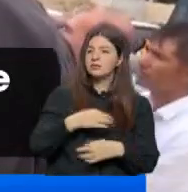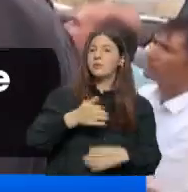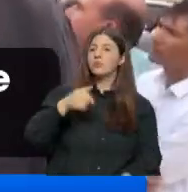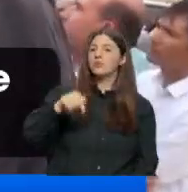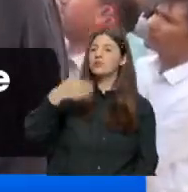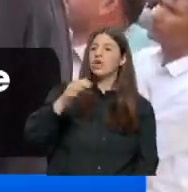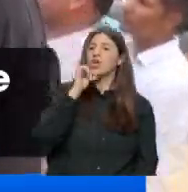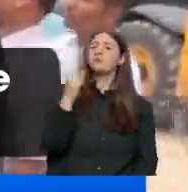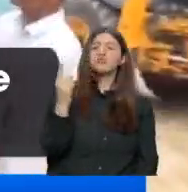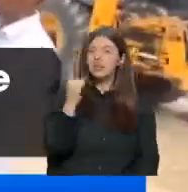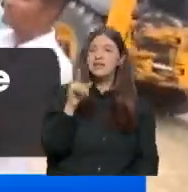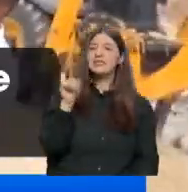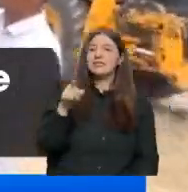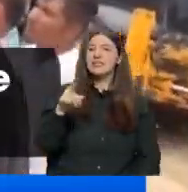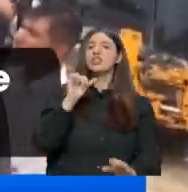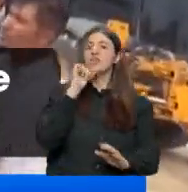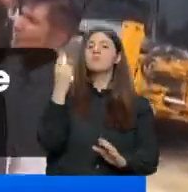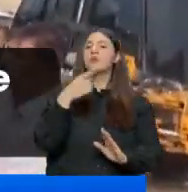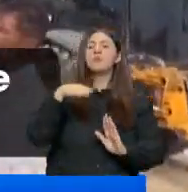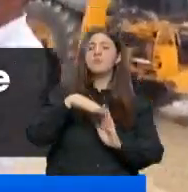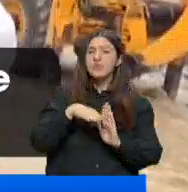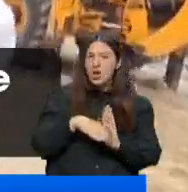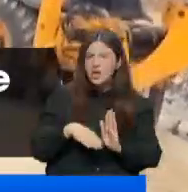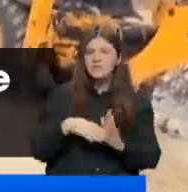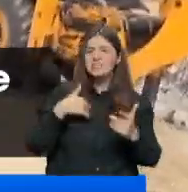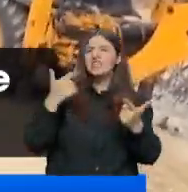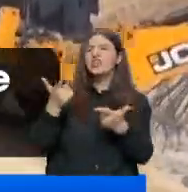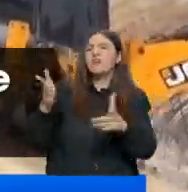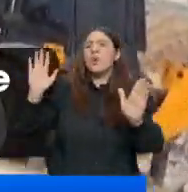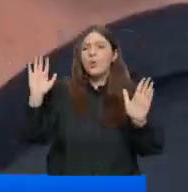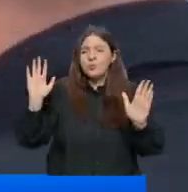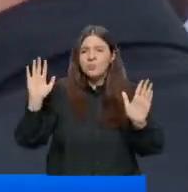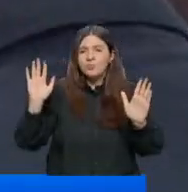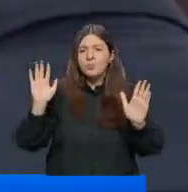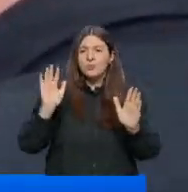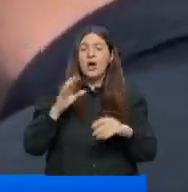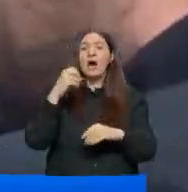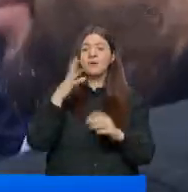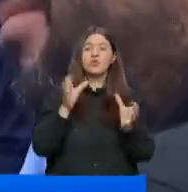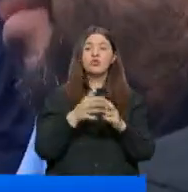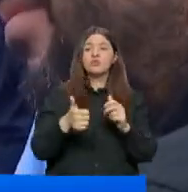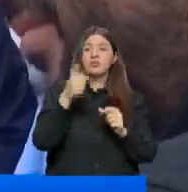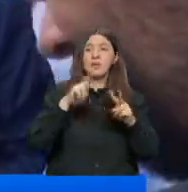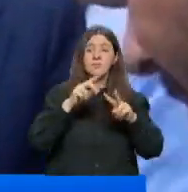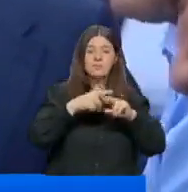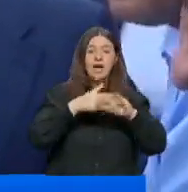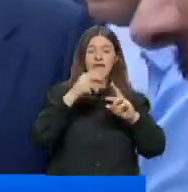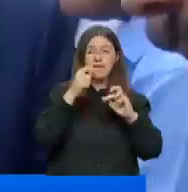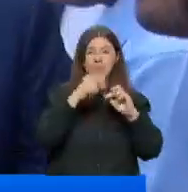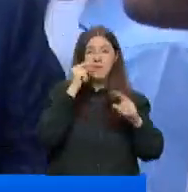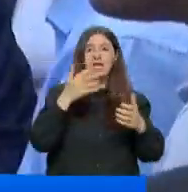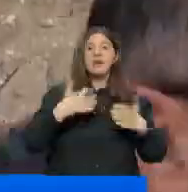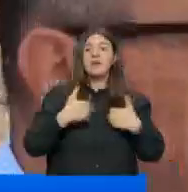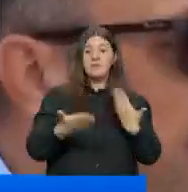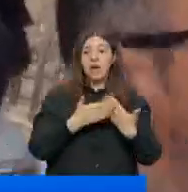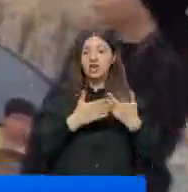bundan sonra hiçbir şekilde sizin hiçbir programınızı çekmiyoruz. AK Parti Grup Başkan Vekili Mahir Ünal